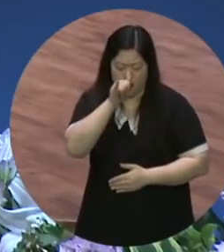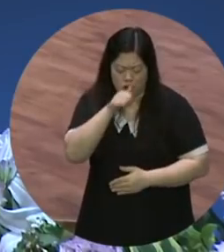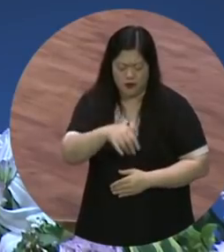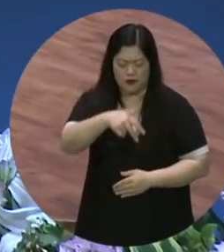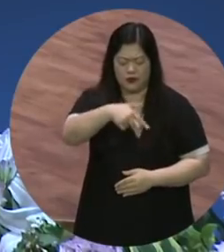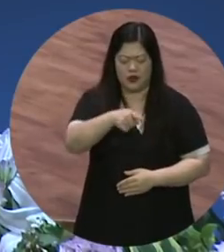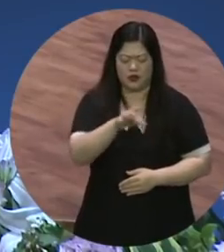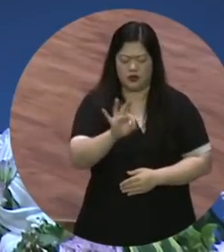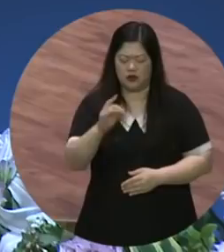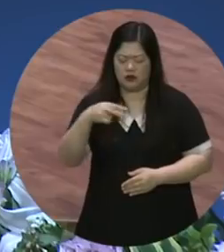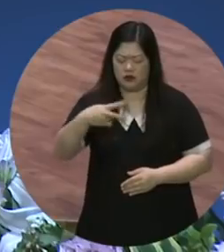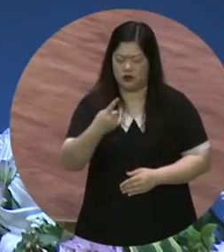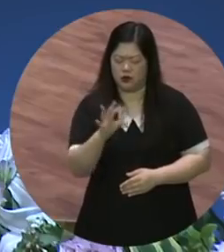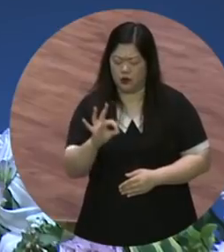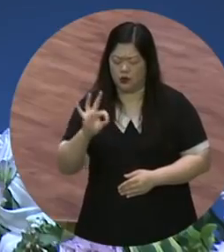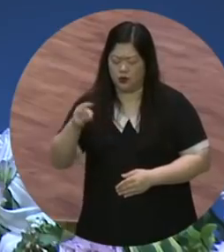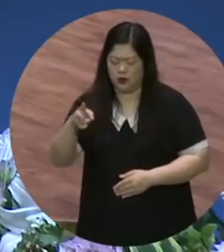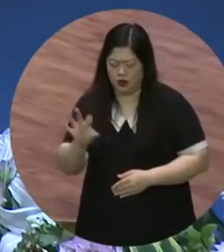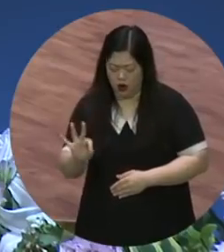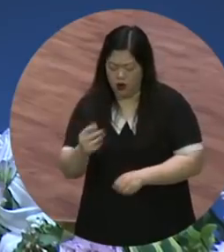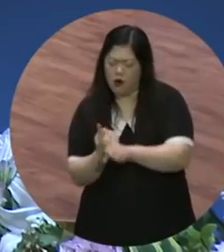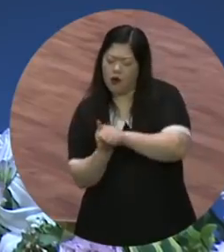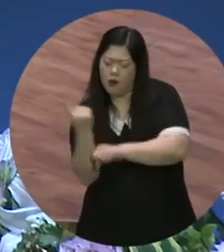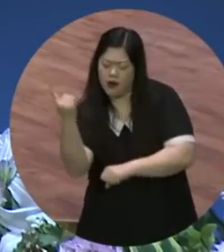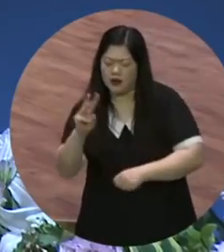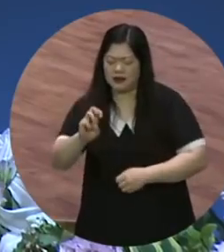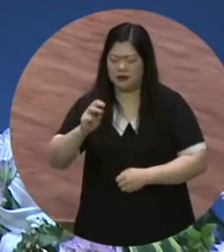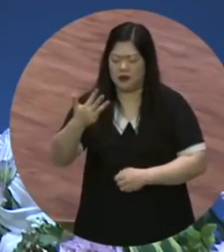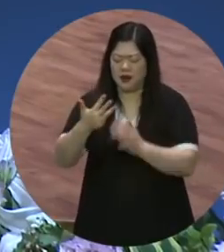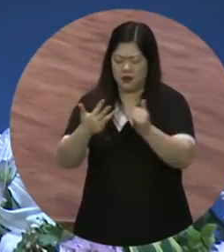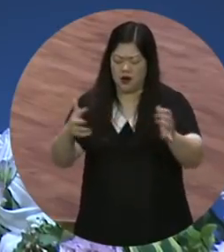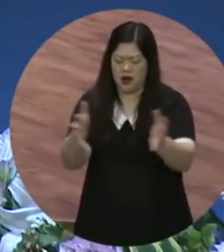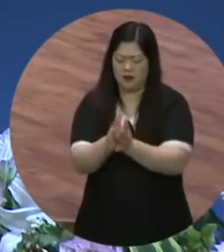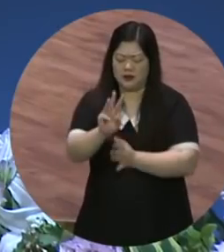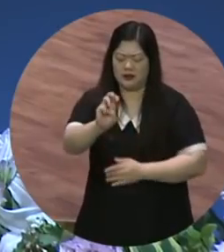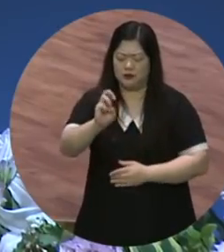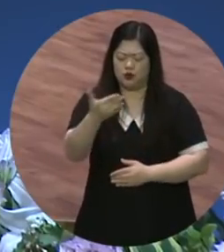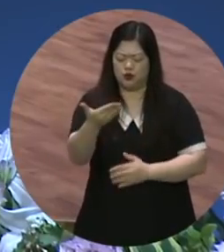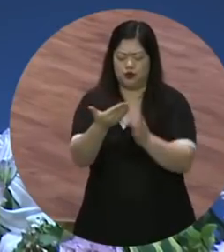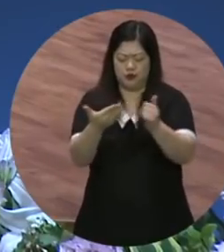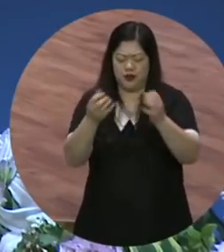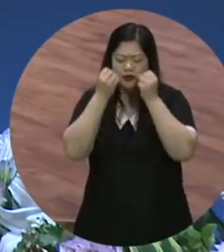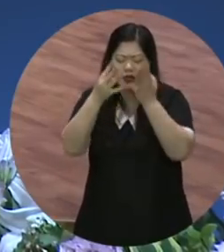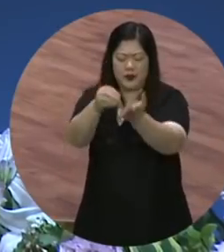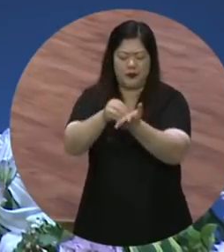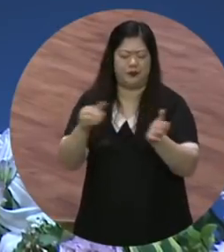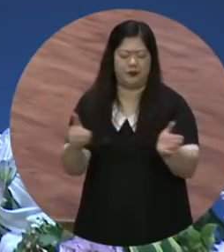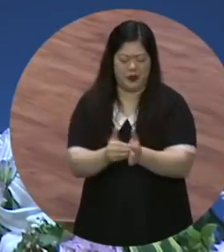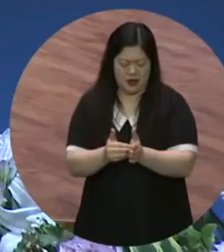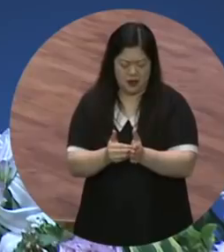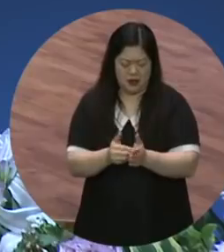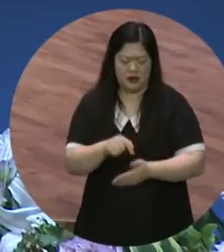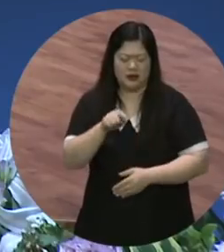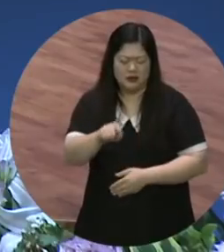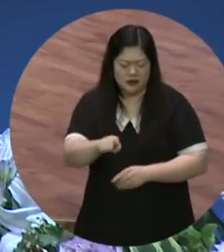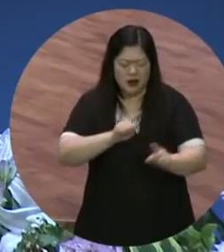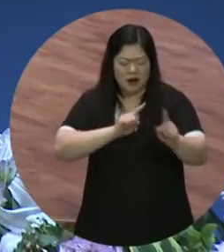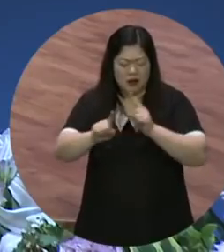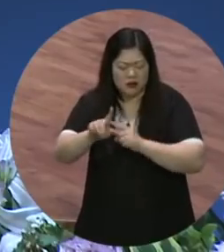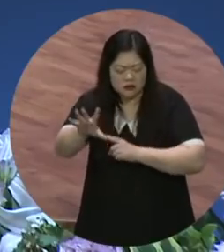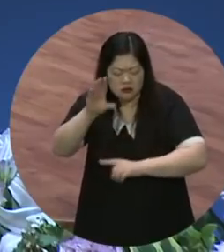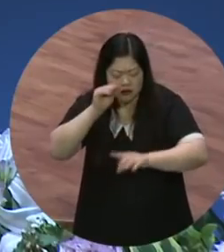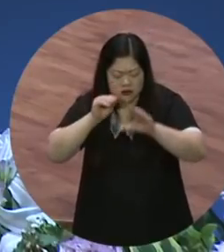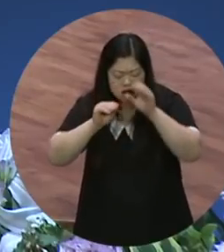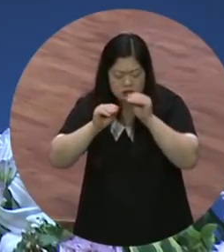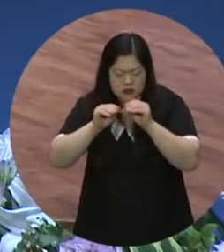정동영 성도회 38명의 귀한 영혼들을 예원교회에 보내주셨사오니 그들의 귀를 열어주셨 귀한 말씀이 들려지게 하여주시고